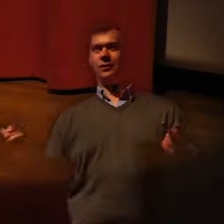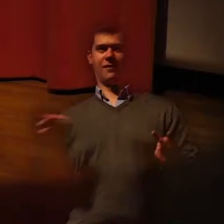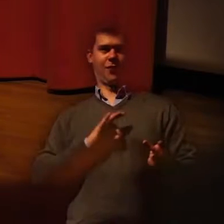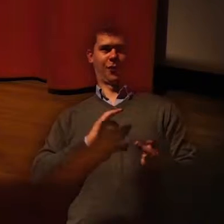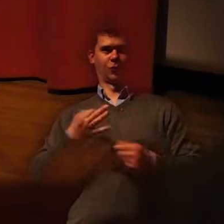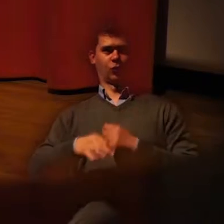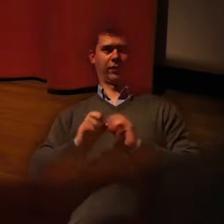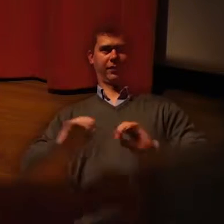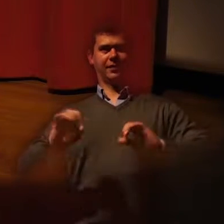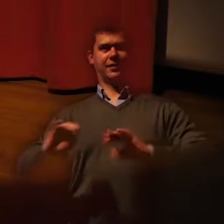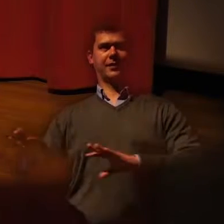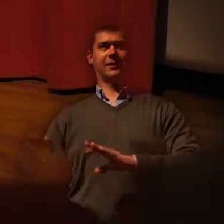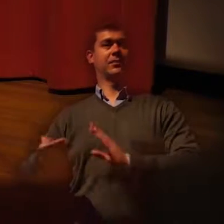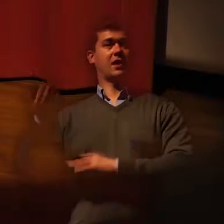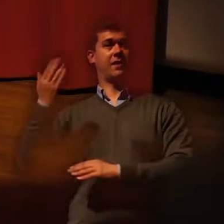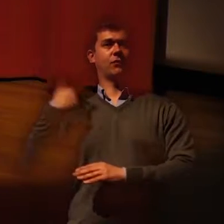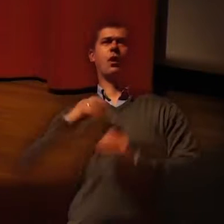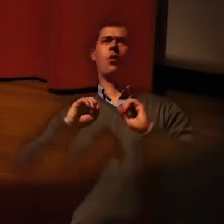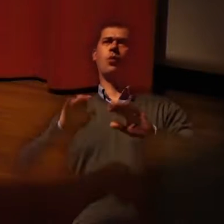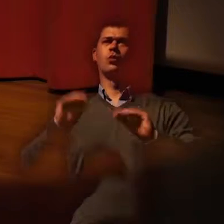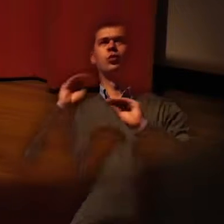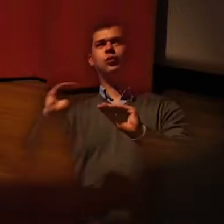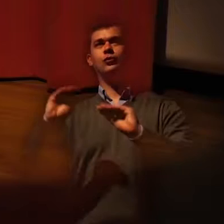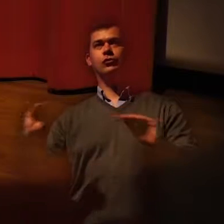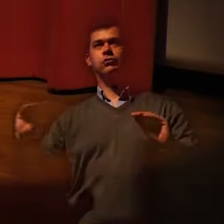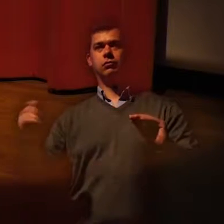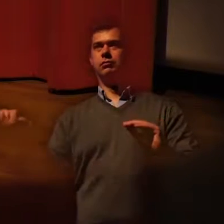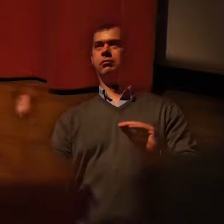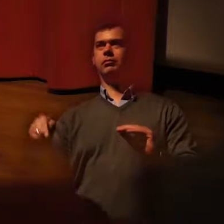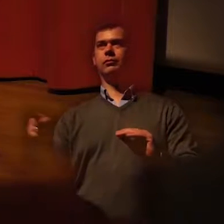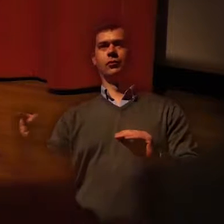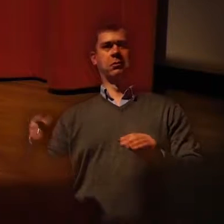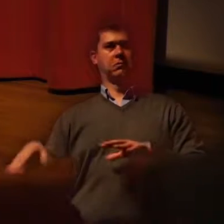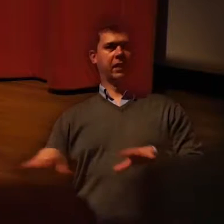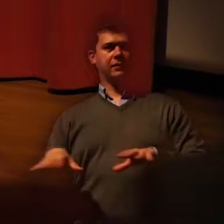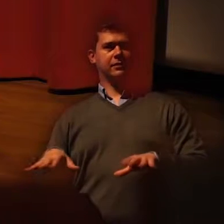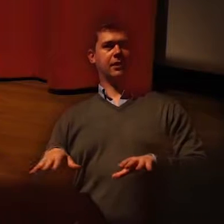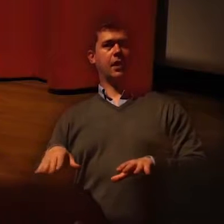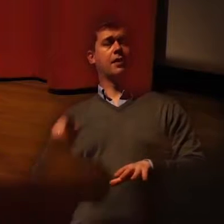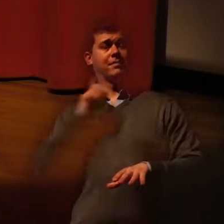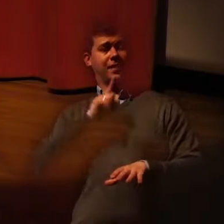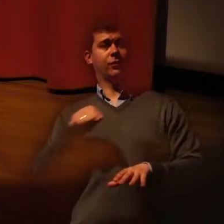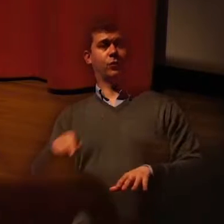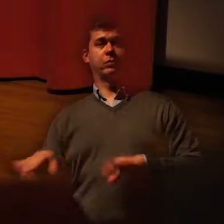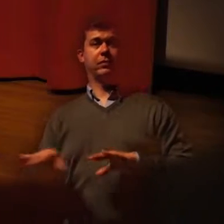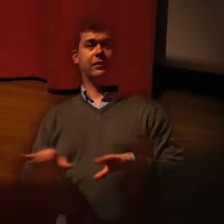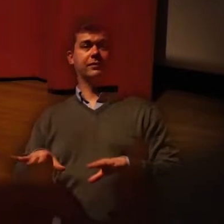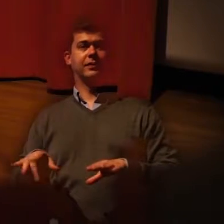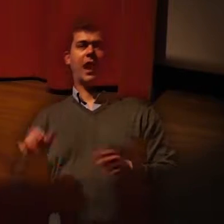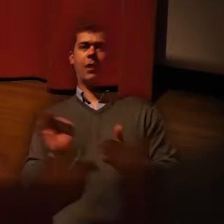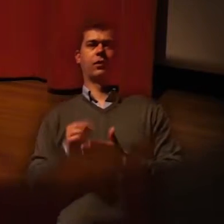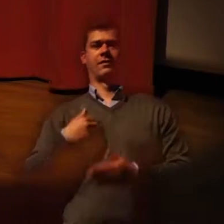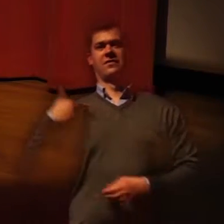osoby które kiedyś uczyłam spotykać właśnie w takich miejscach w których te sprawy które poruszał